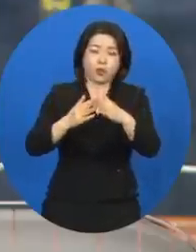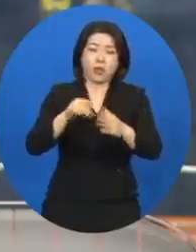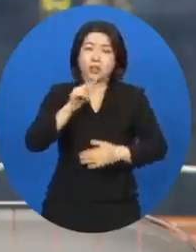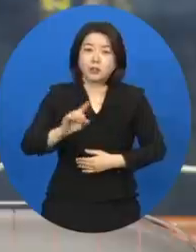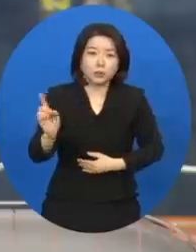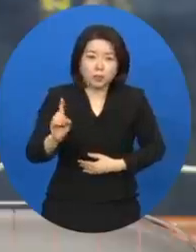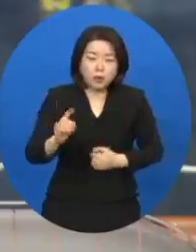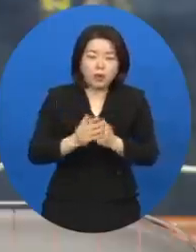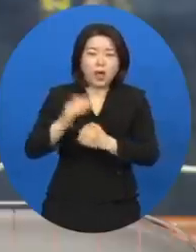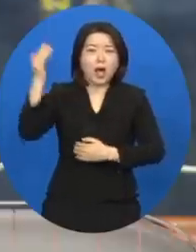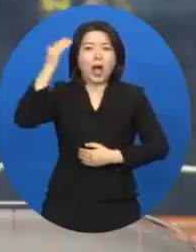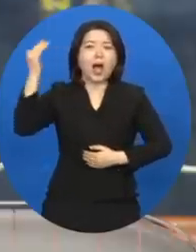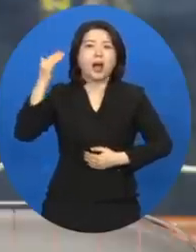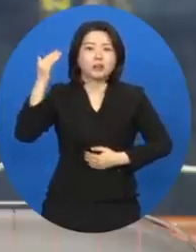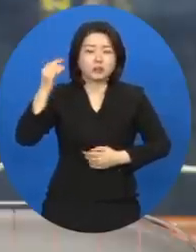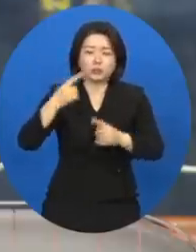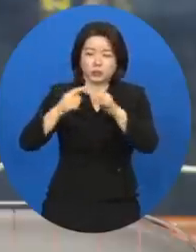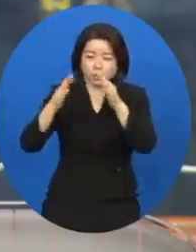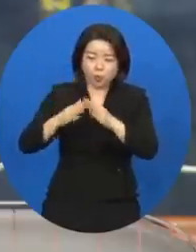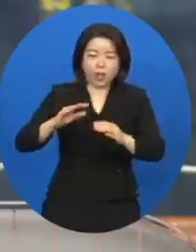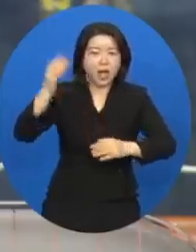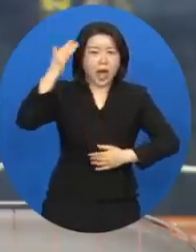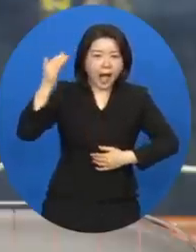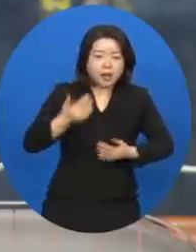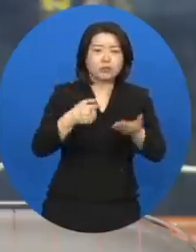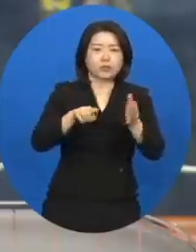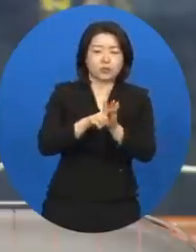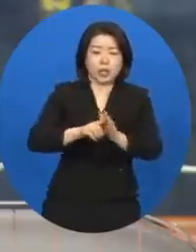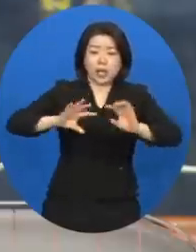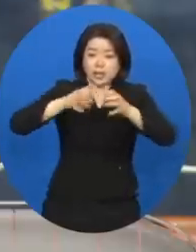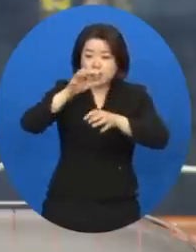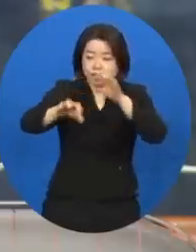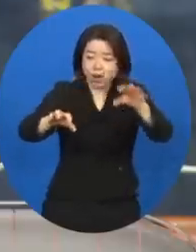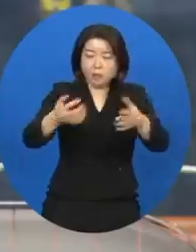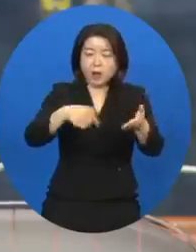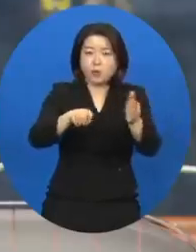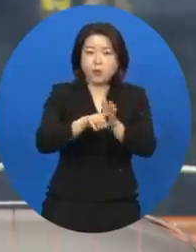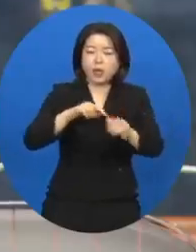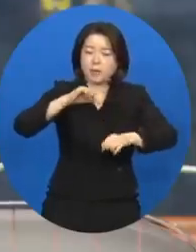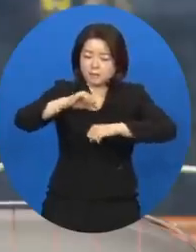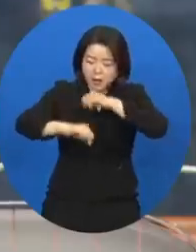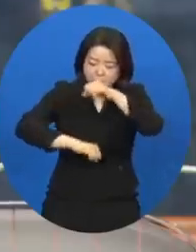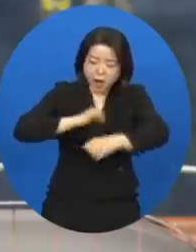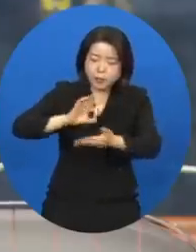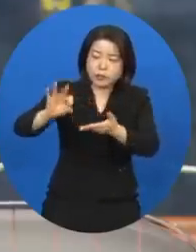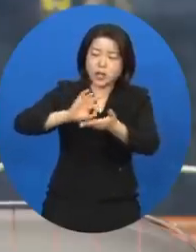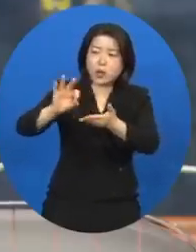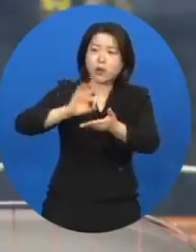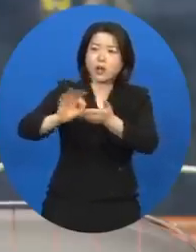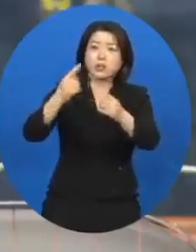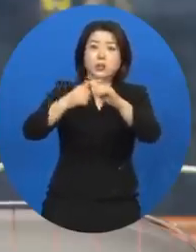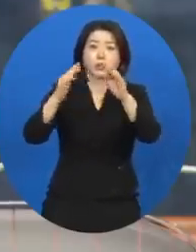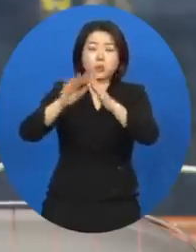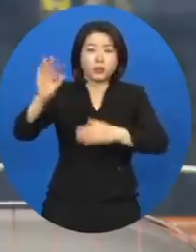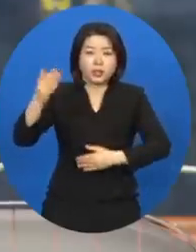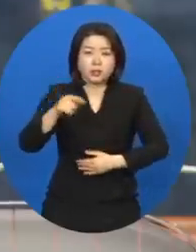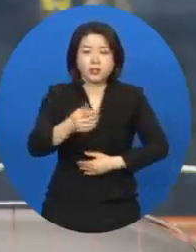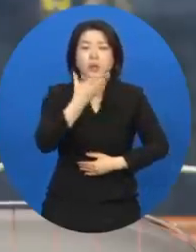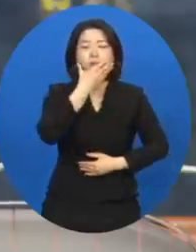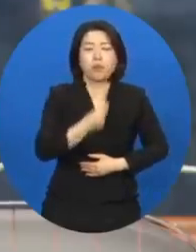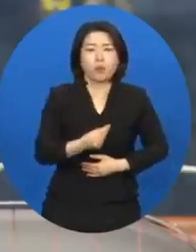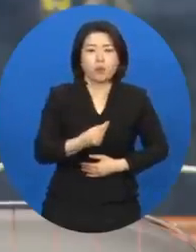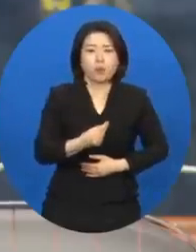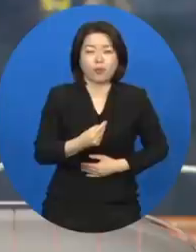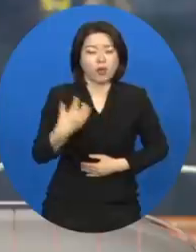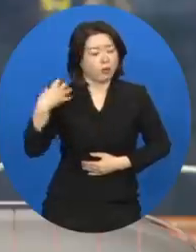위해, 한국 교회를 위해, 열방을 위해 주님이 마음대로 쓰시는 교회가 되는 거, 이건 복이지 부담이